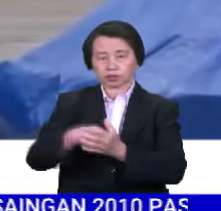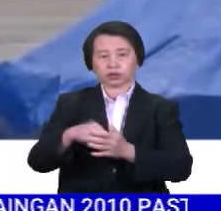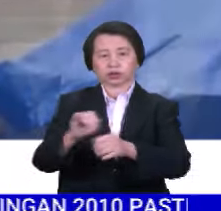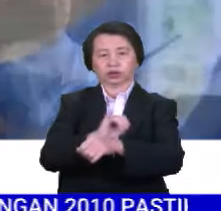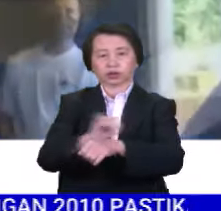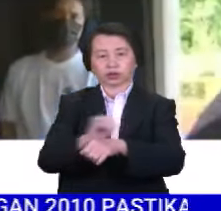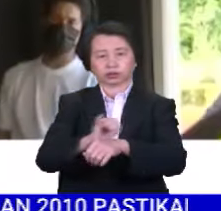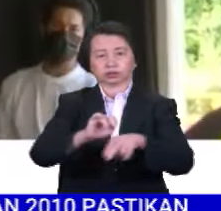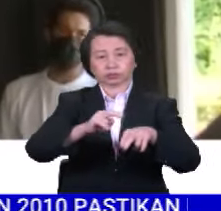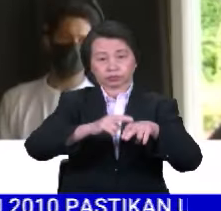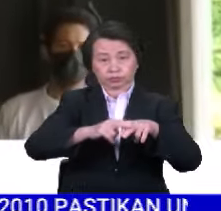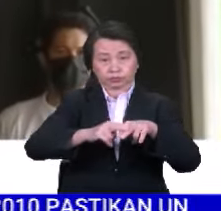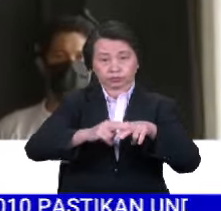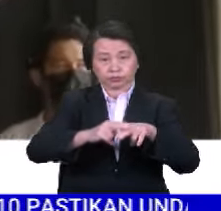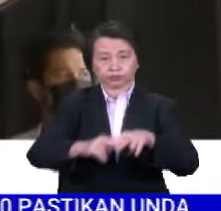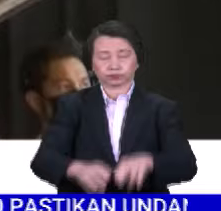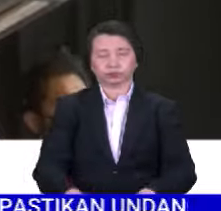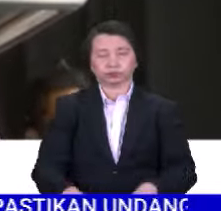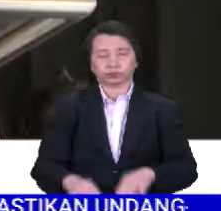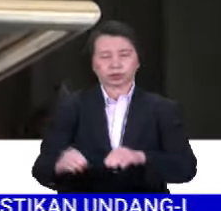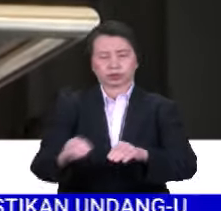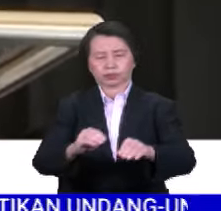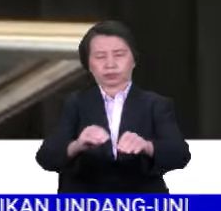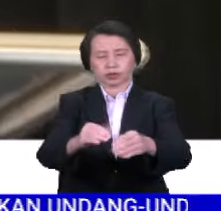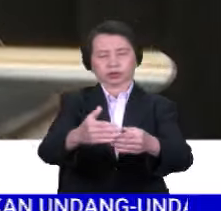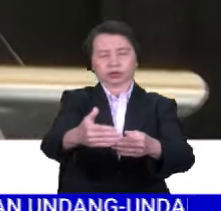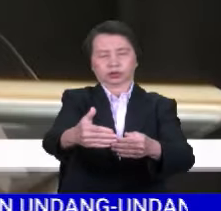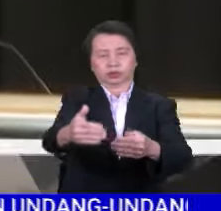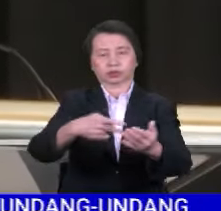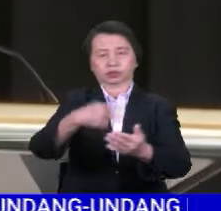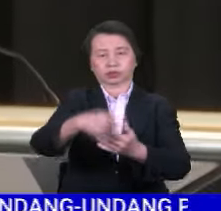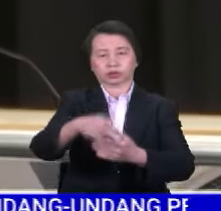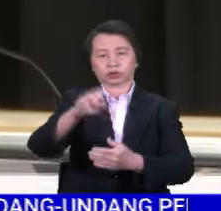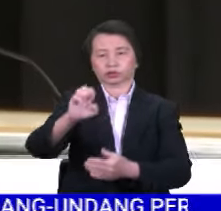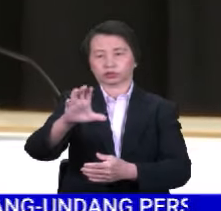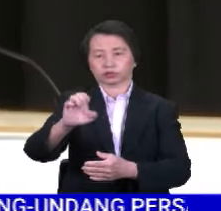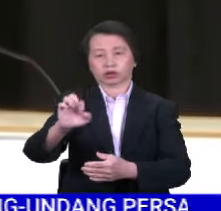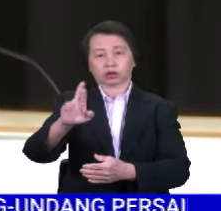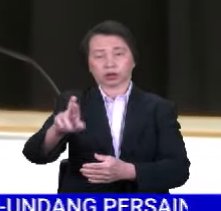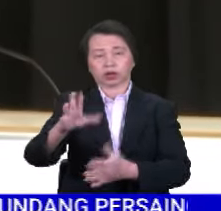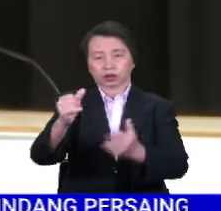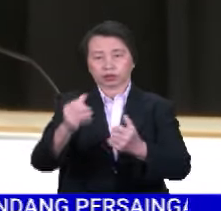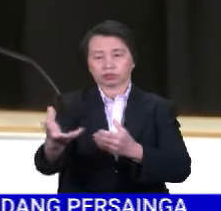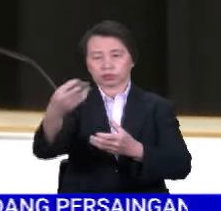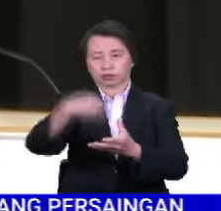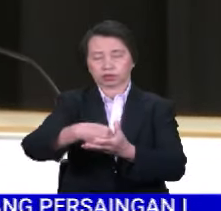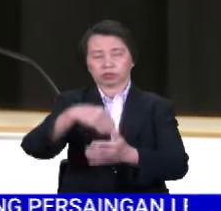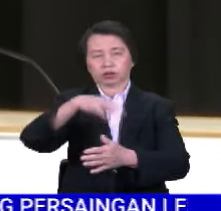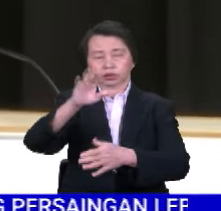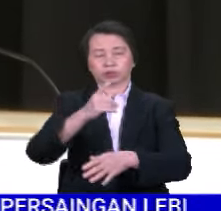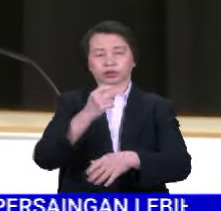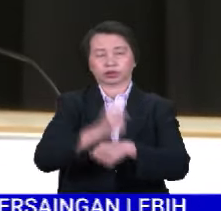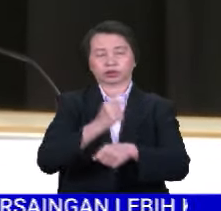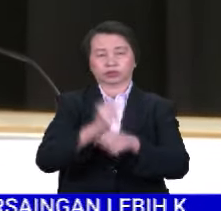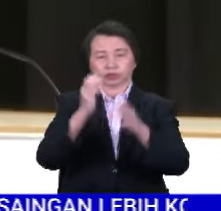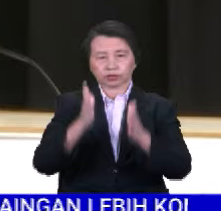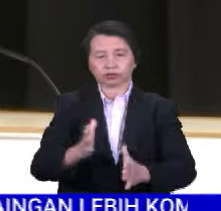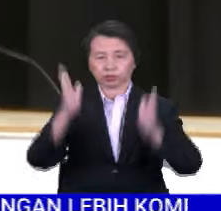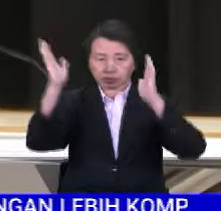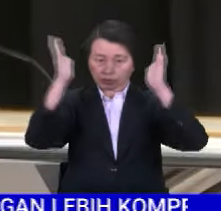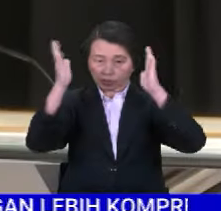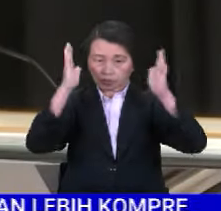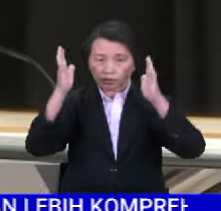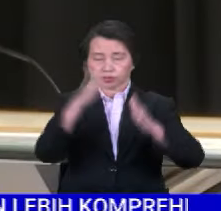industri rail. Bergerak ke hadapan, projek ECRL merancang untuk melibatkan lebih tenaga kerja tempatan